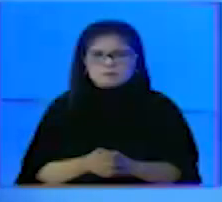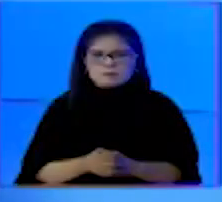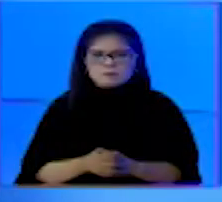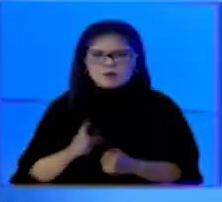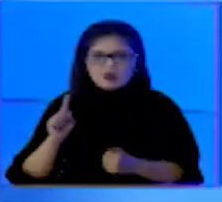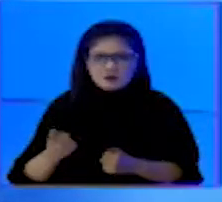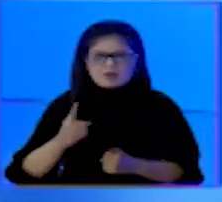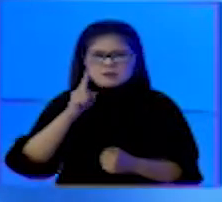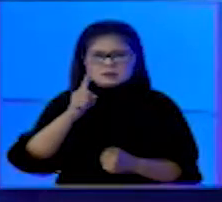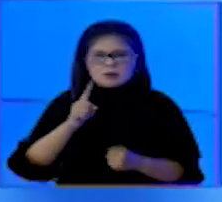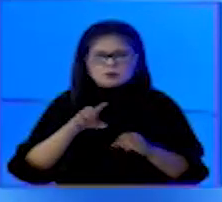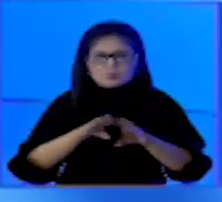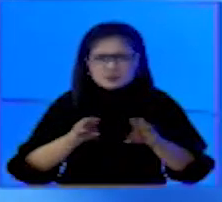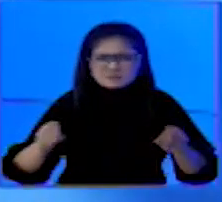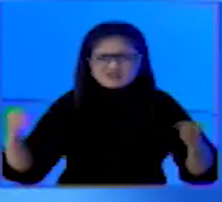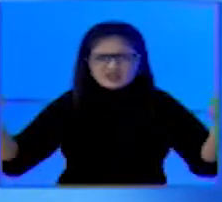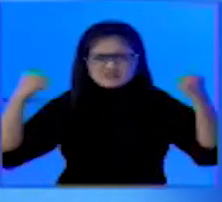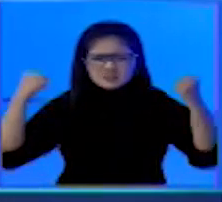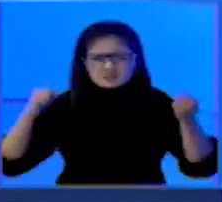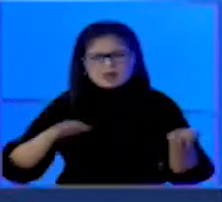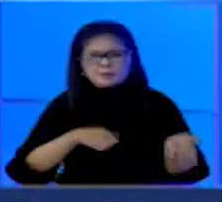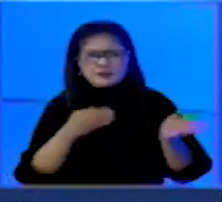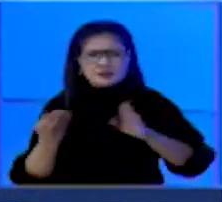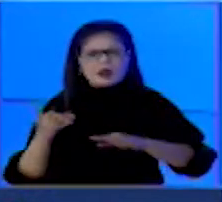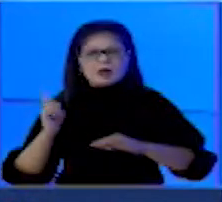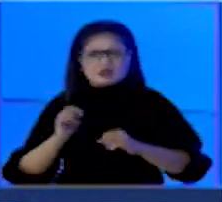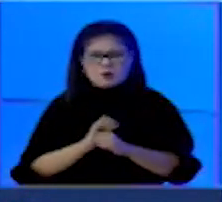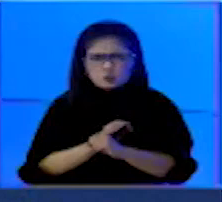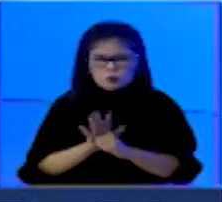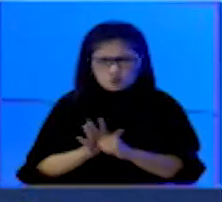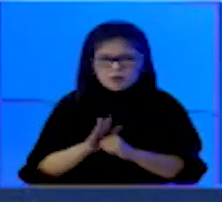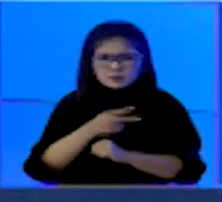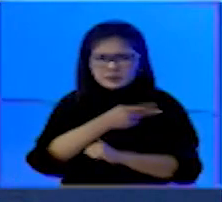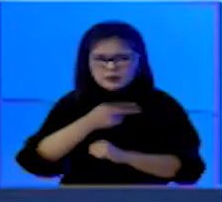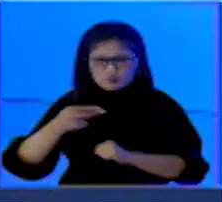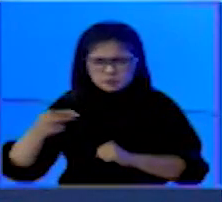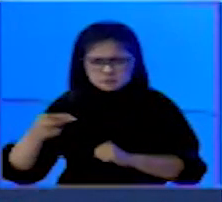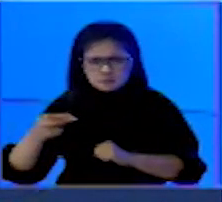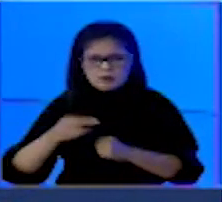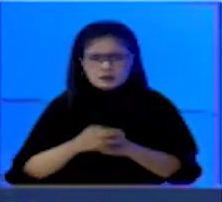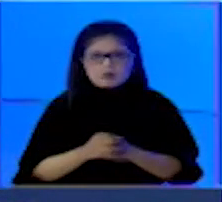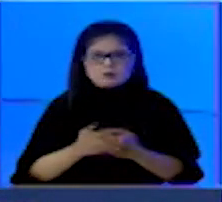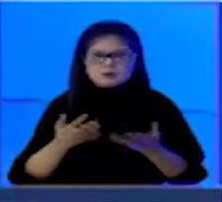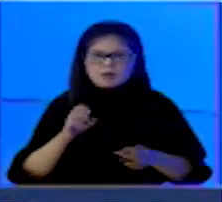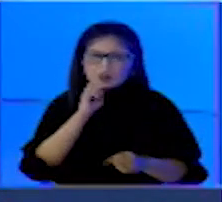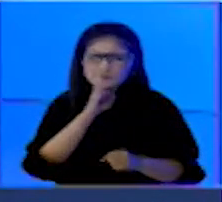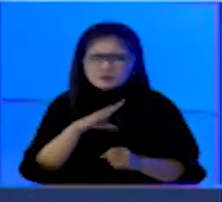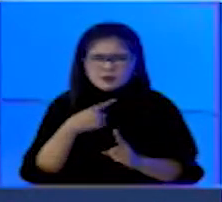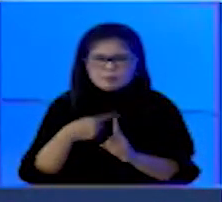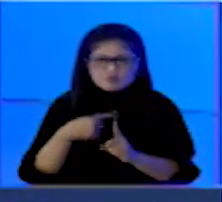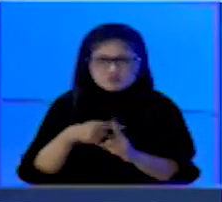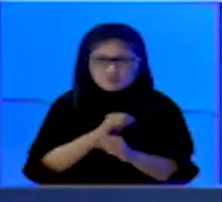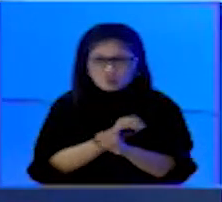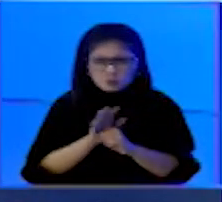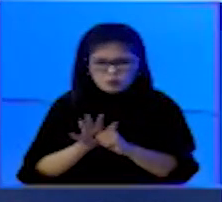Anda kembali bersama kami, satu lagi tenaga kesehatan gugur akibat COVID-19 di Indonesia. Setelah dinyatakan positif COVID-19